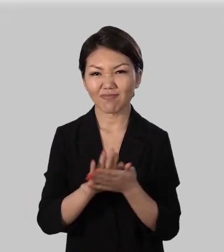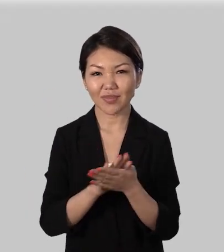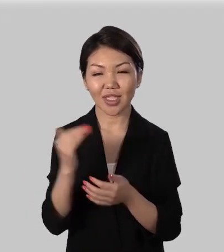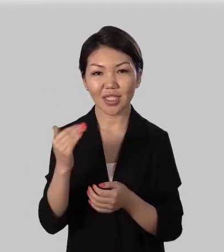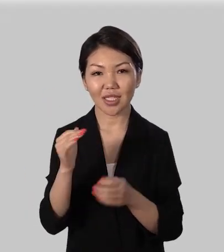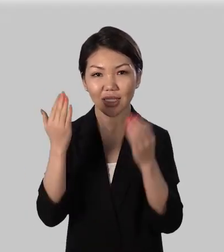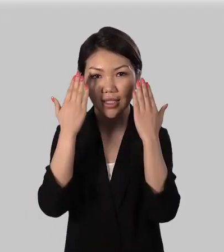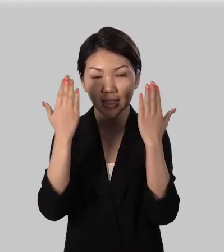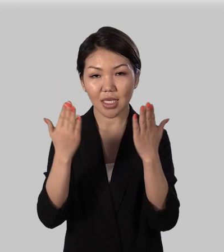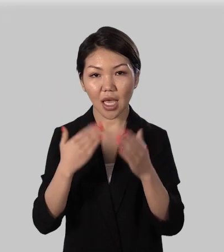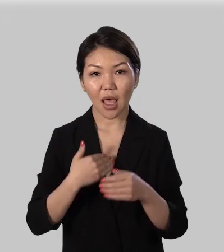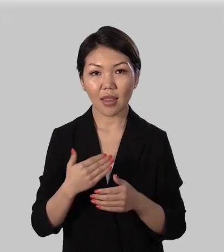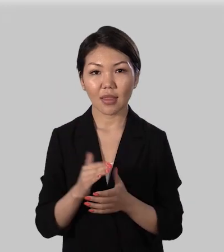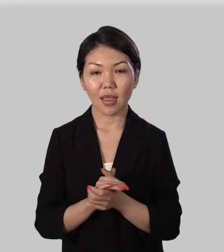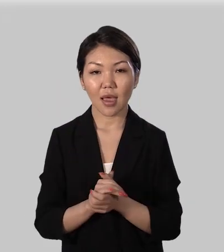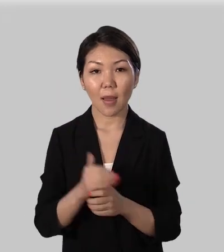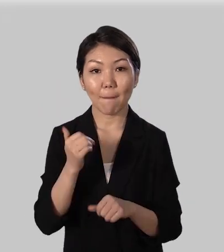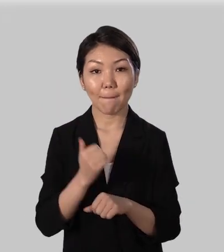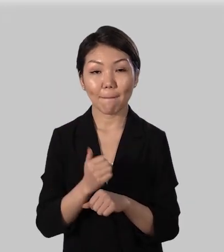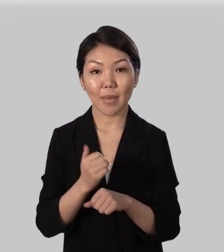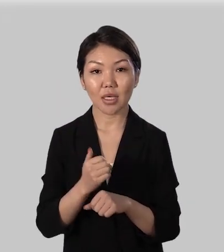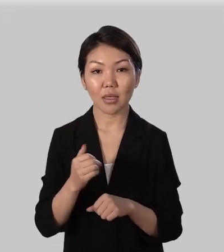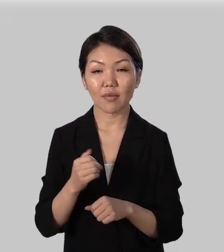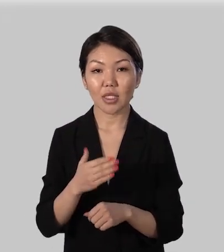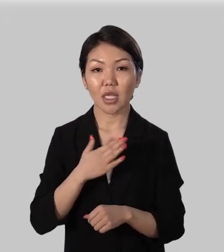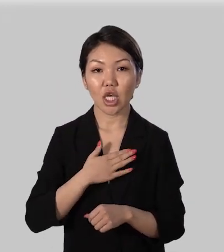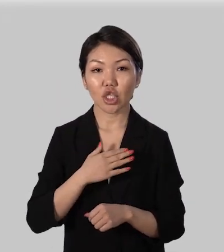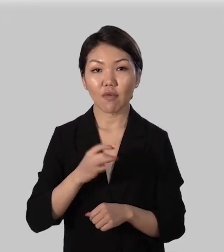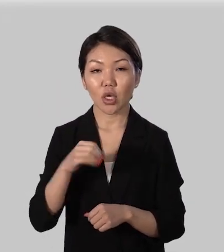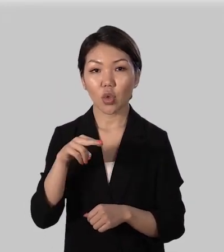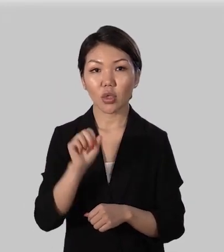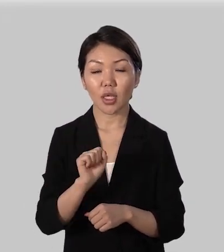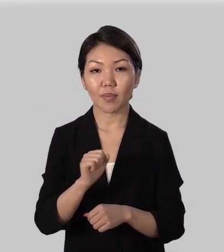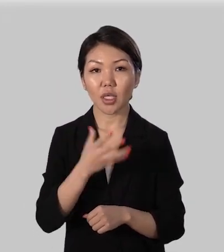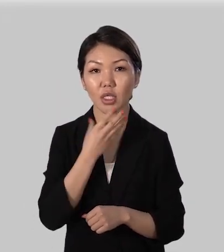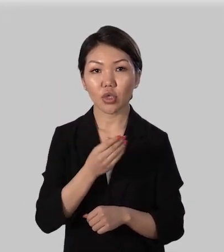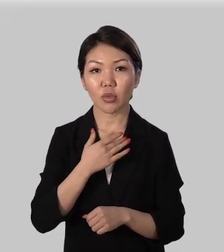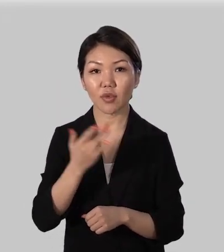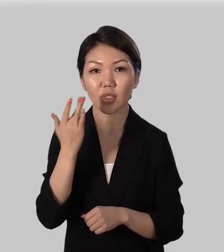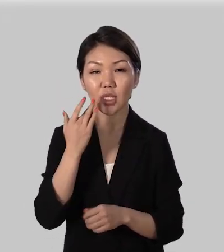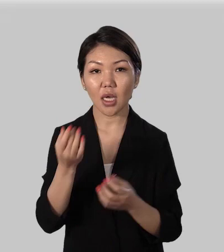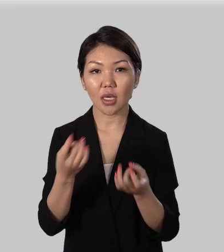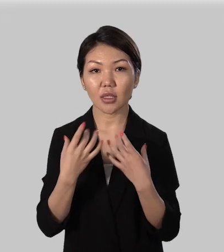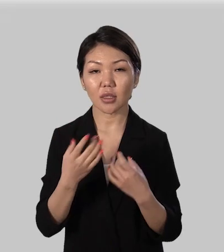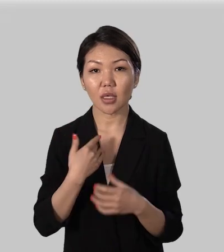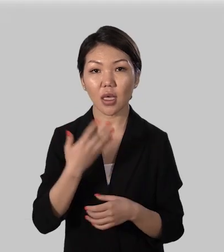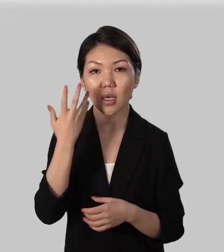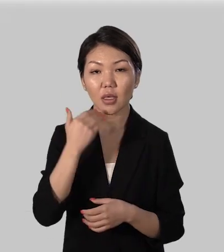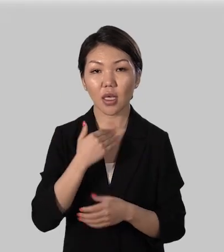она покровительница нашего рода дедушка мне всегда приняли рассказывает когда его прошу нет